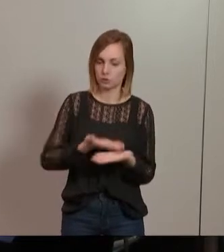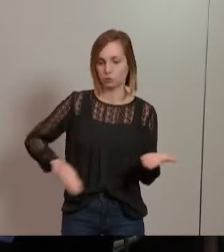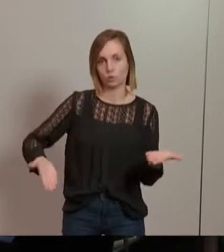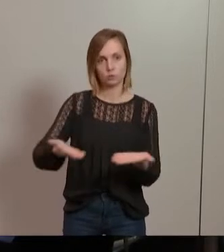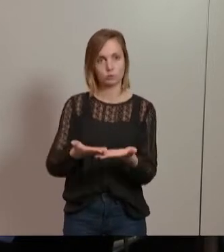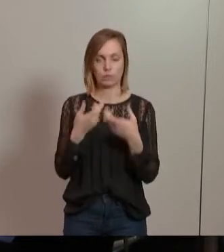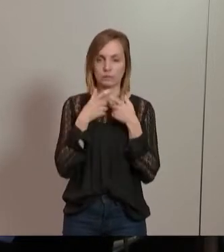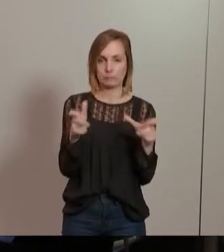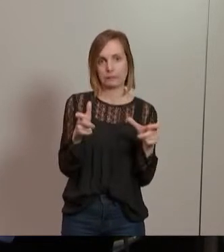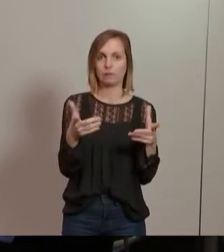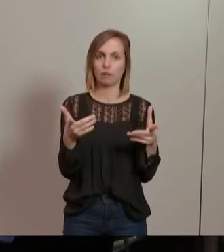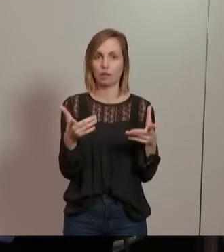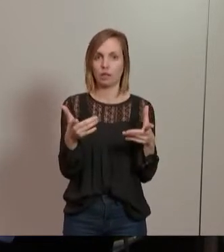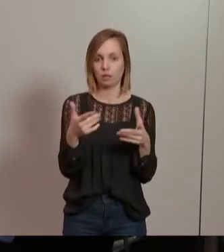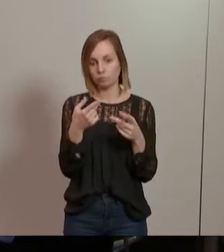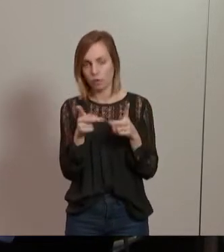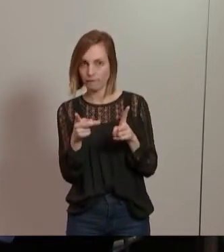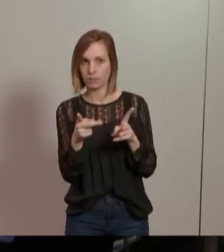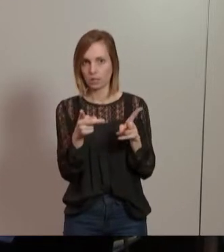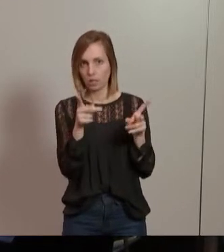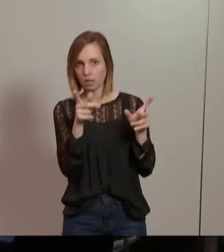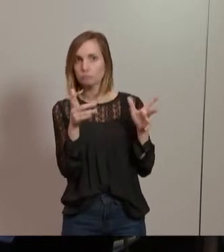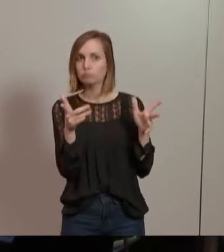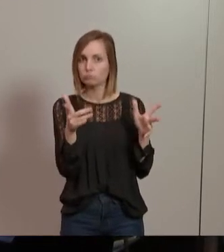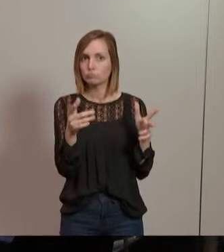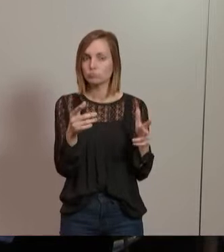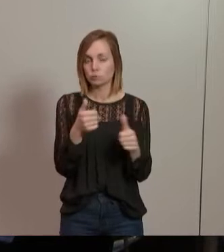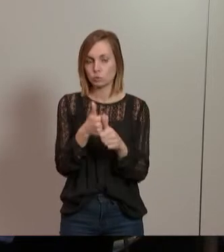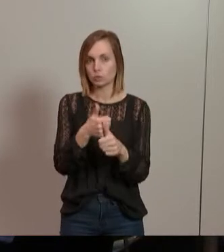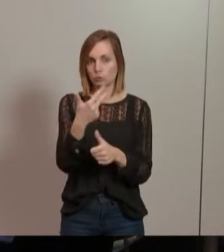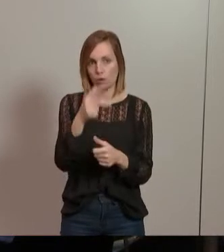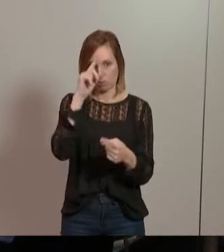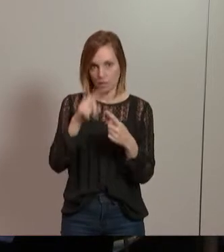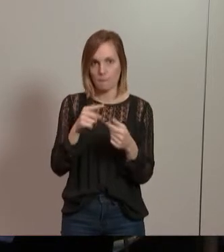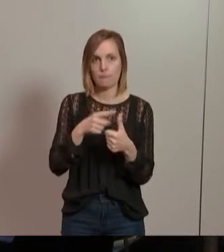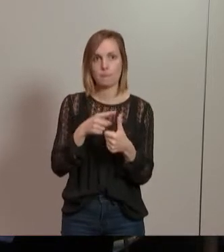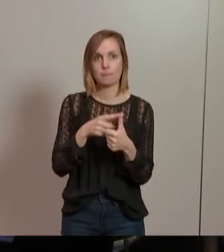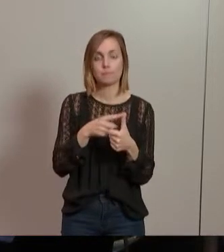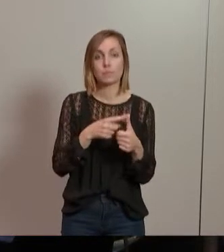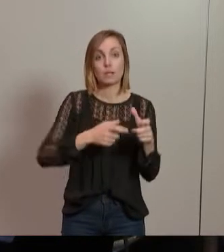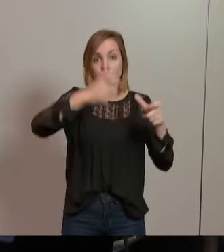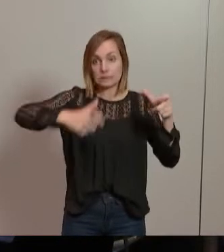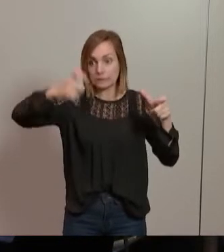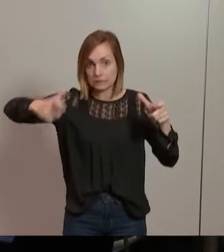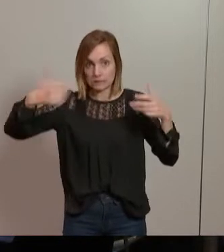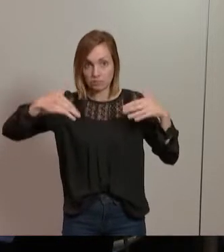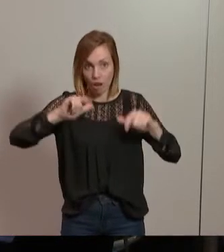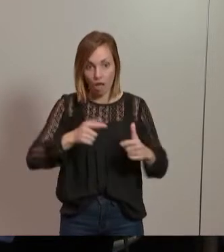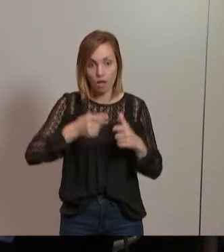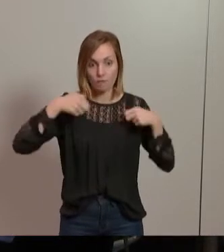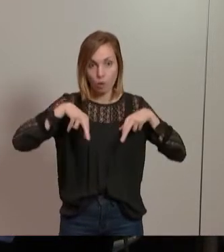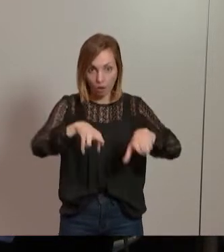de l'accessibilité de la commune sur trois thématiques principales au départ. Le bâti existant, la